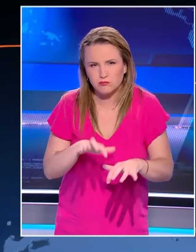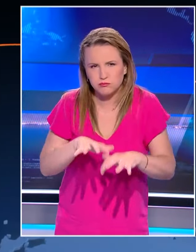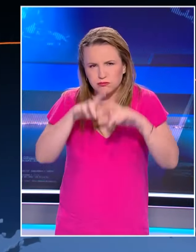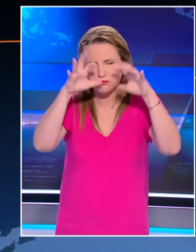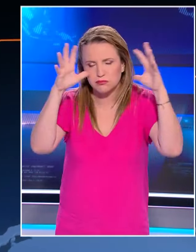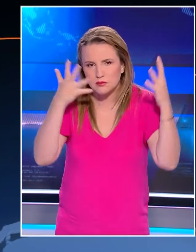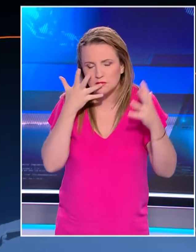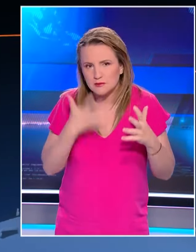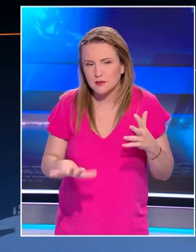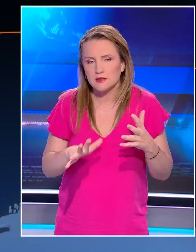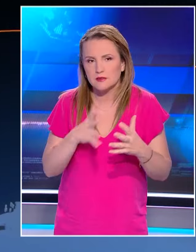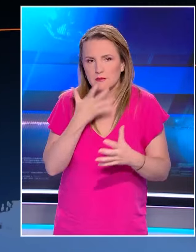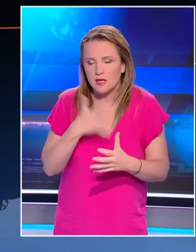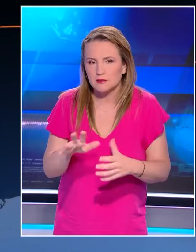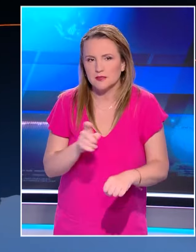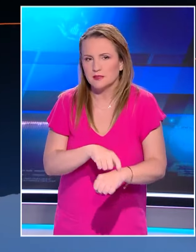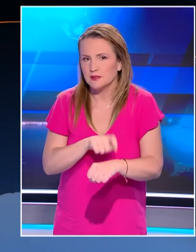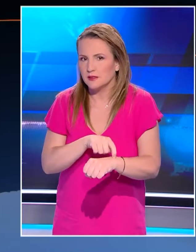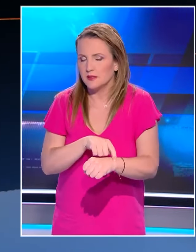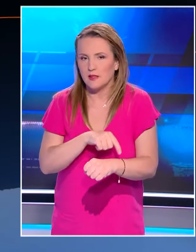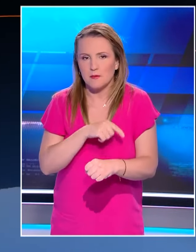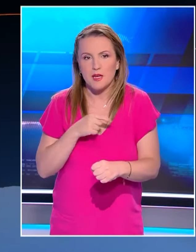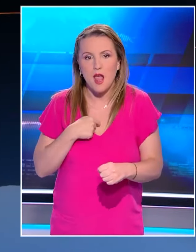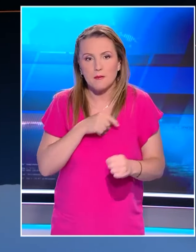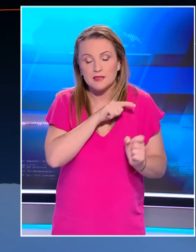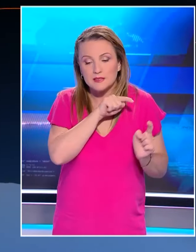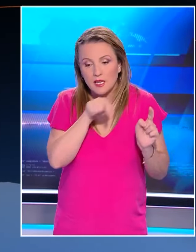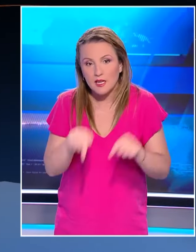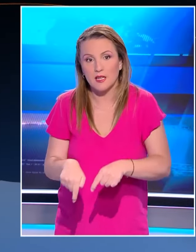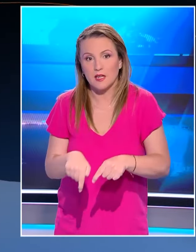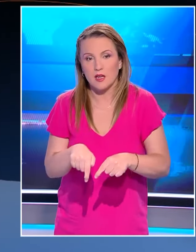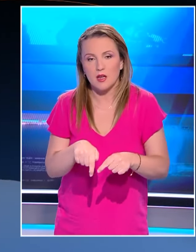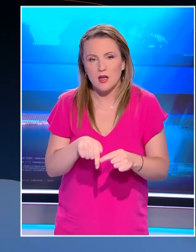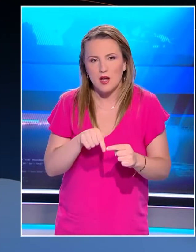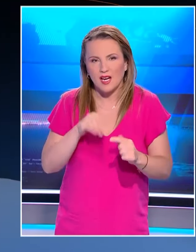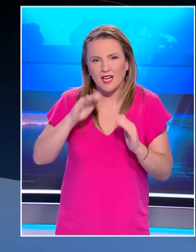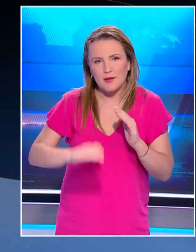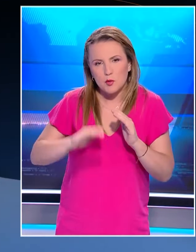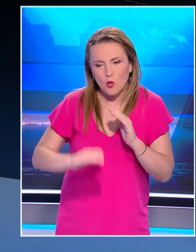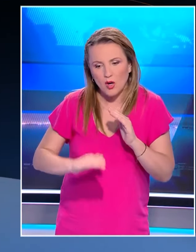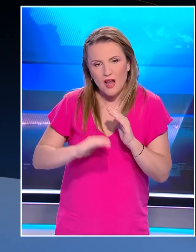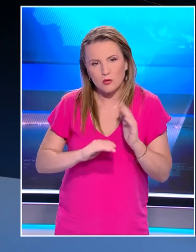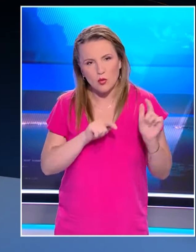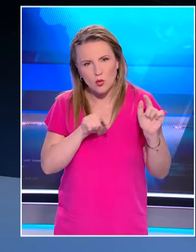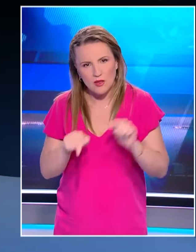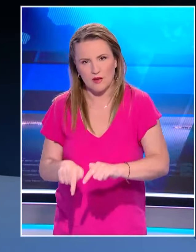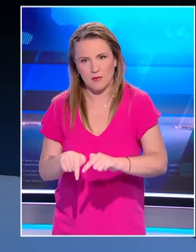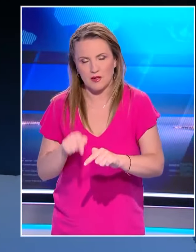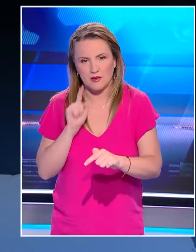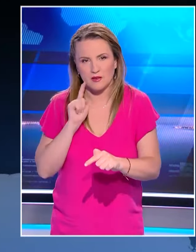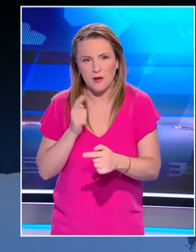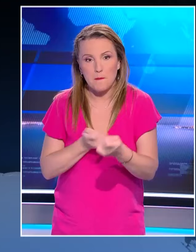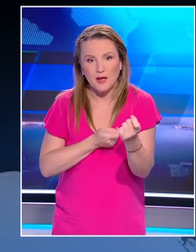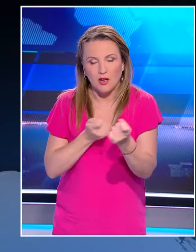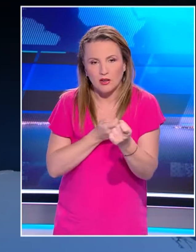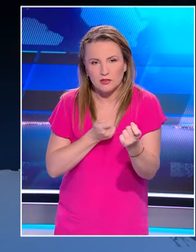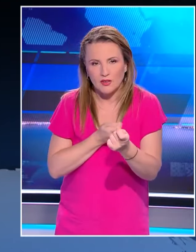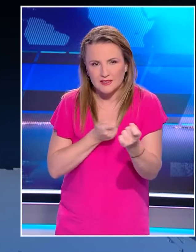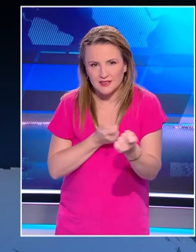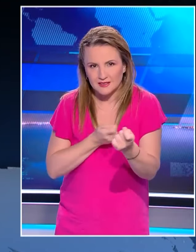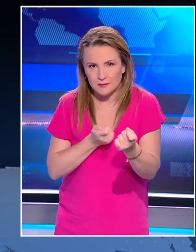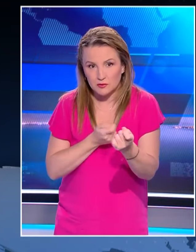Είναι τρομακτικές οι συνθήκες. Εδώ έχουμε κατέβει όσο πιο κάτω μπορούμε κι εμείς. Οι πυροσβεστικές δυνάμεις